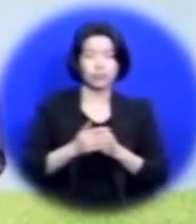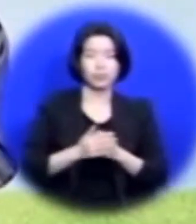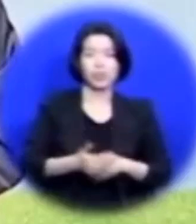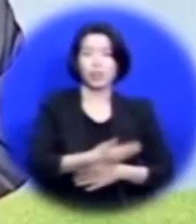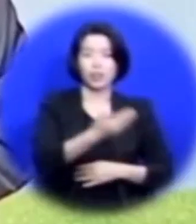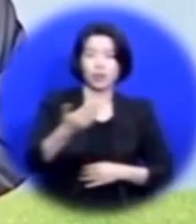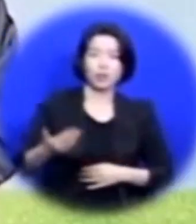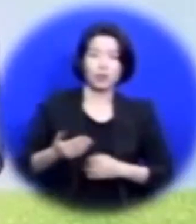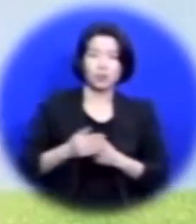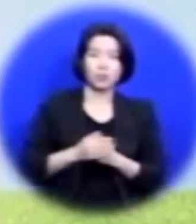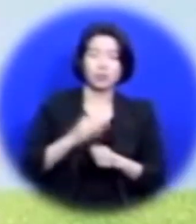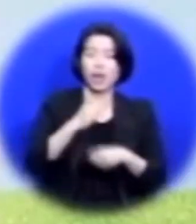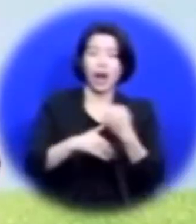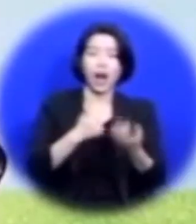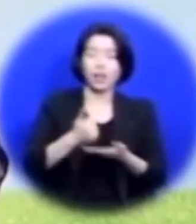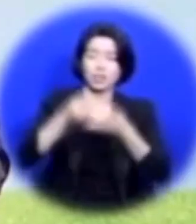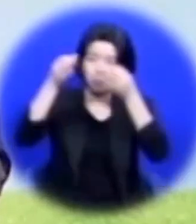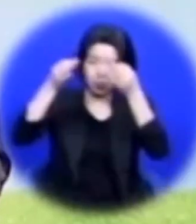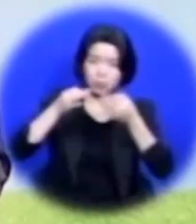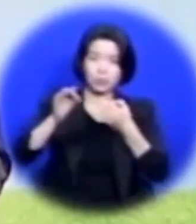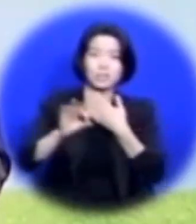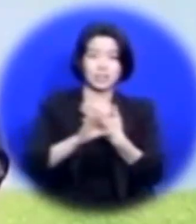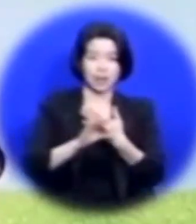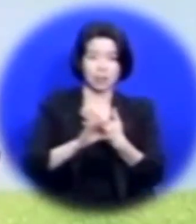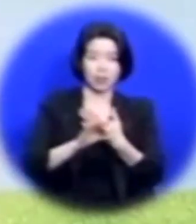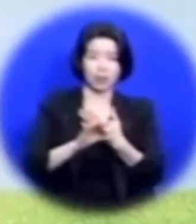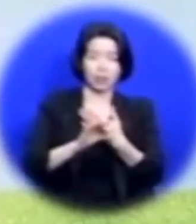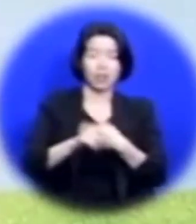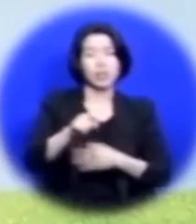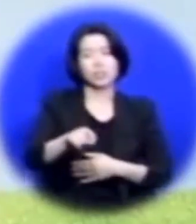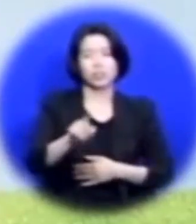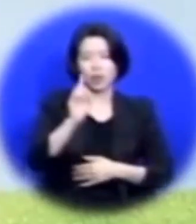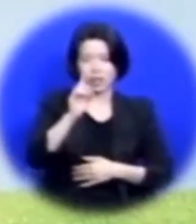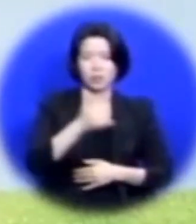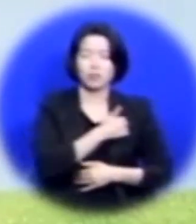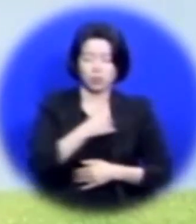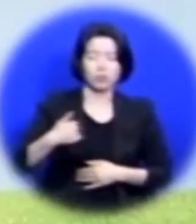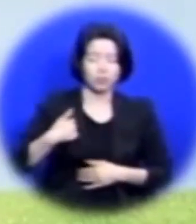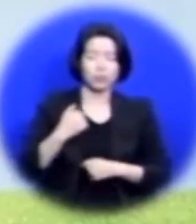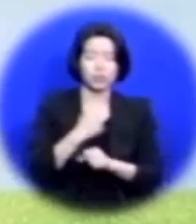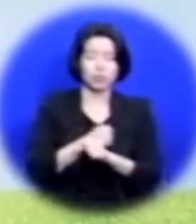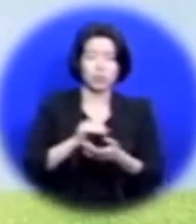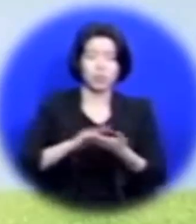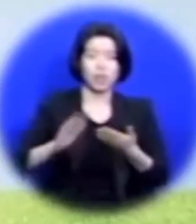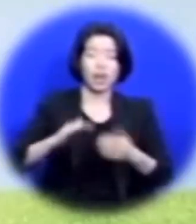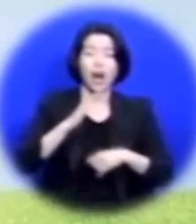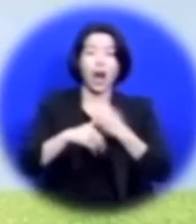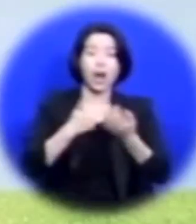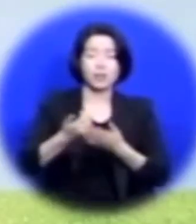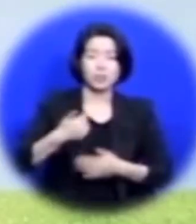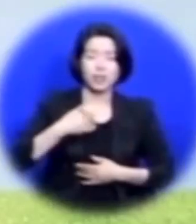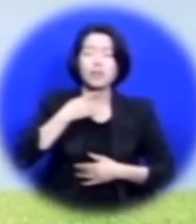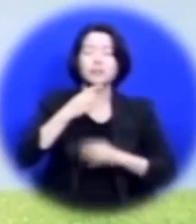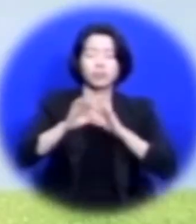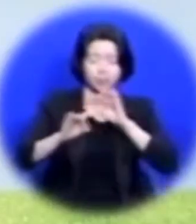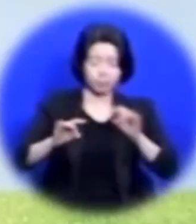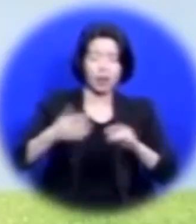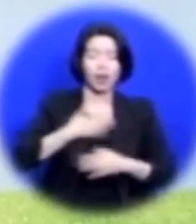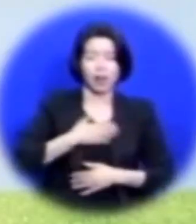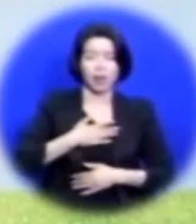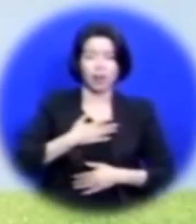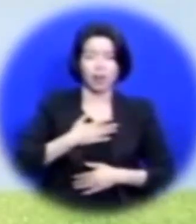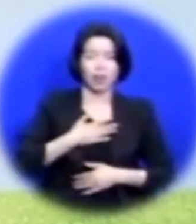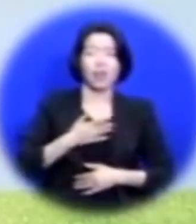여러분 하나님이 보신다면 그럼 충분한것 하나님의 내 갈망을 왔어요